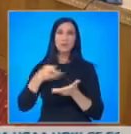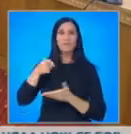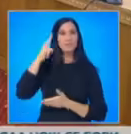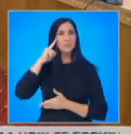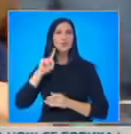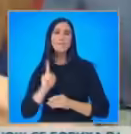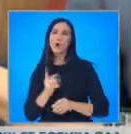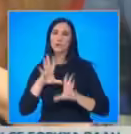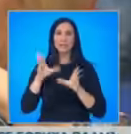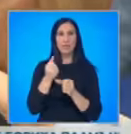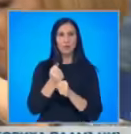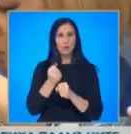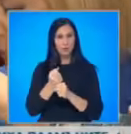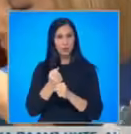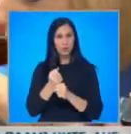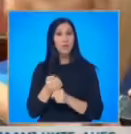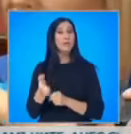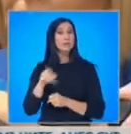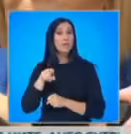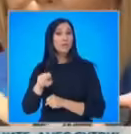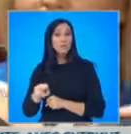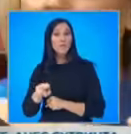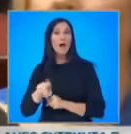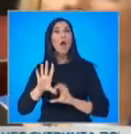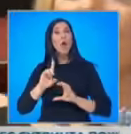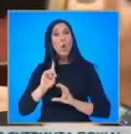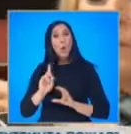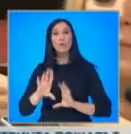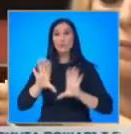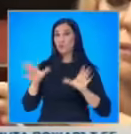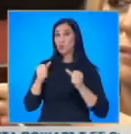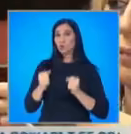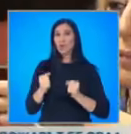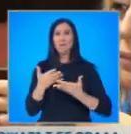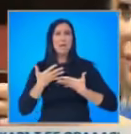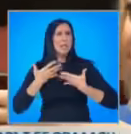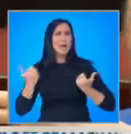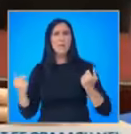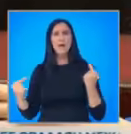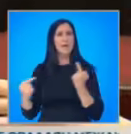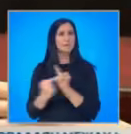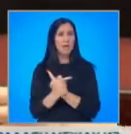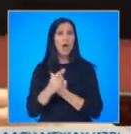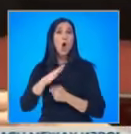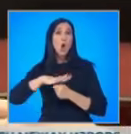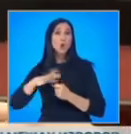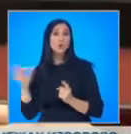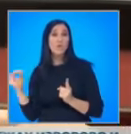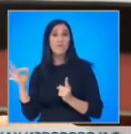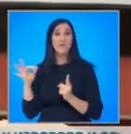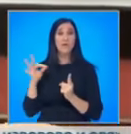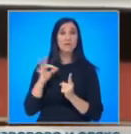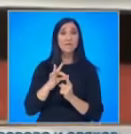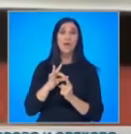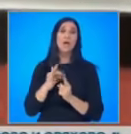да работят заедно. След това, което общо взето всички очаквахме, ние нямаме разминавания в основната си цел, разграждането е